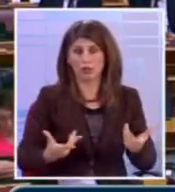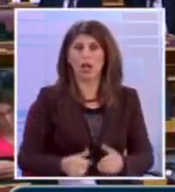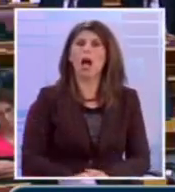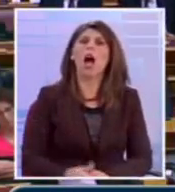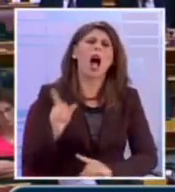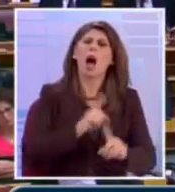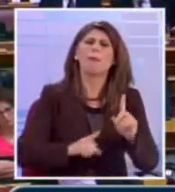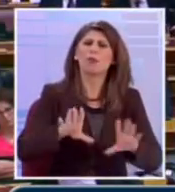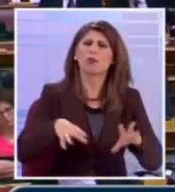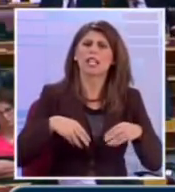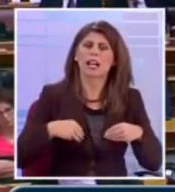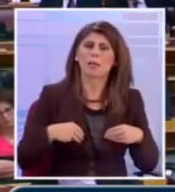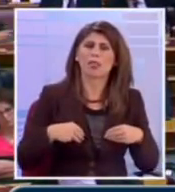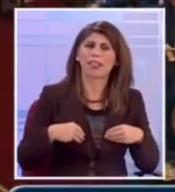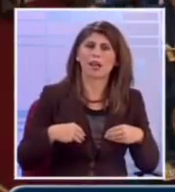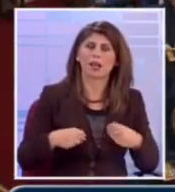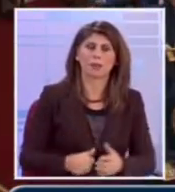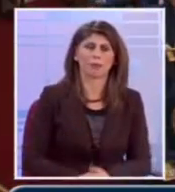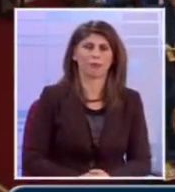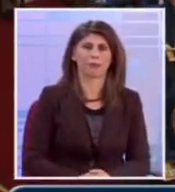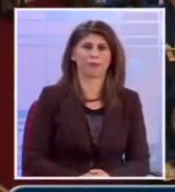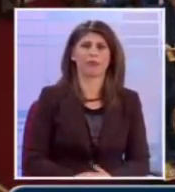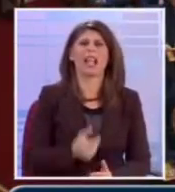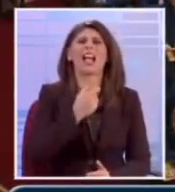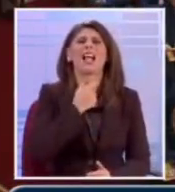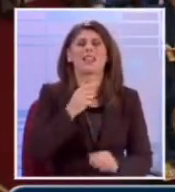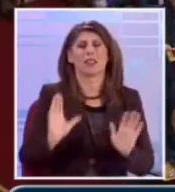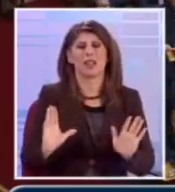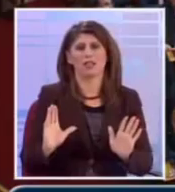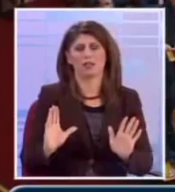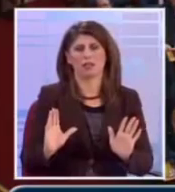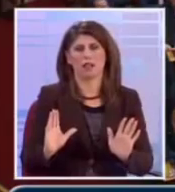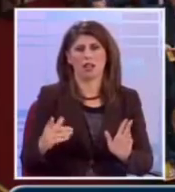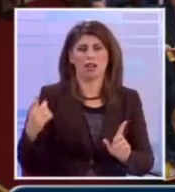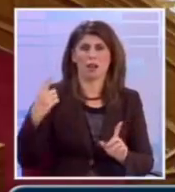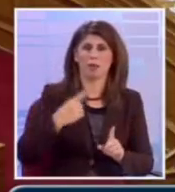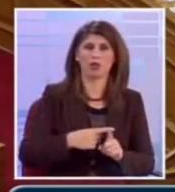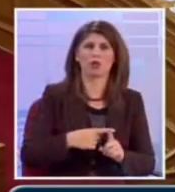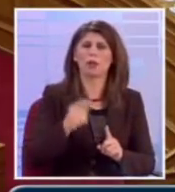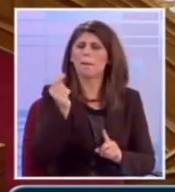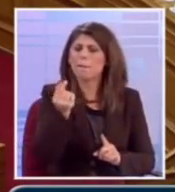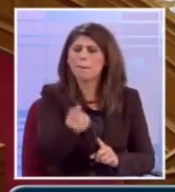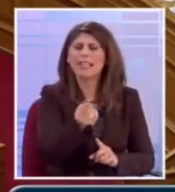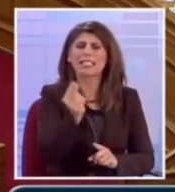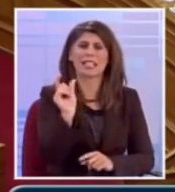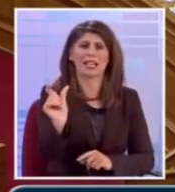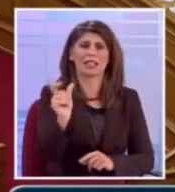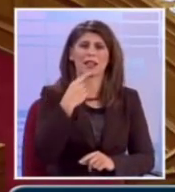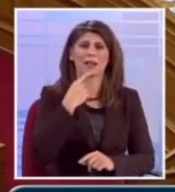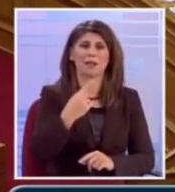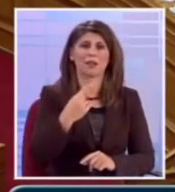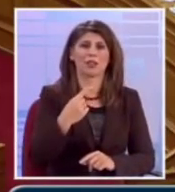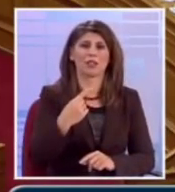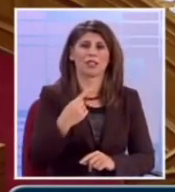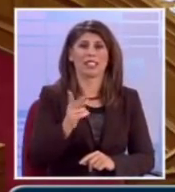Από ποιους έγιναν αποδεκτά Δεν χρειάζεται να προσθέσω ούτε μισή λέξη για να μη μου πείτε ότι θα